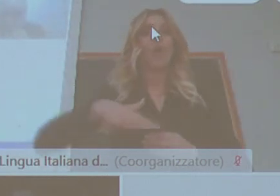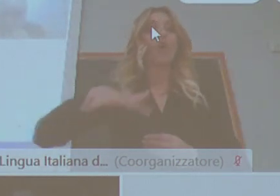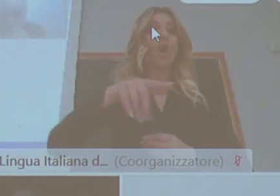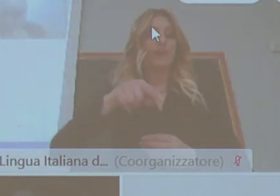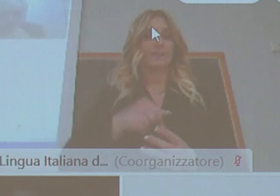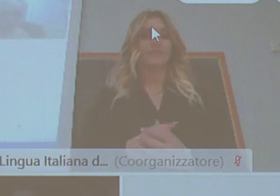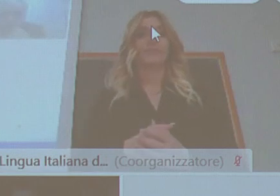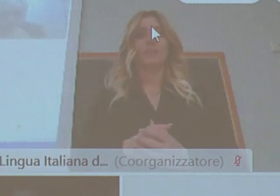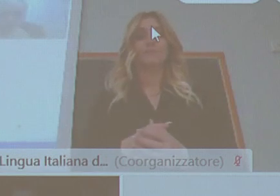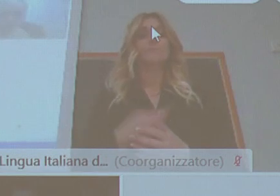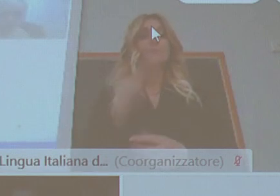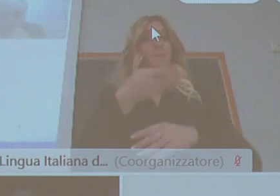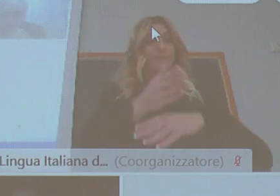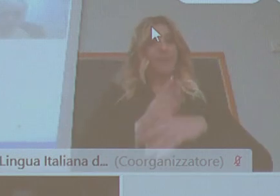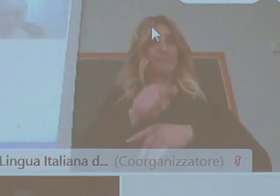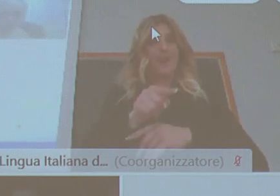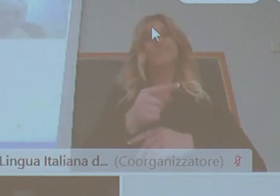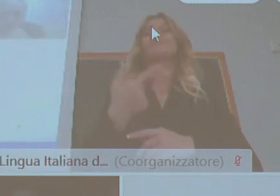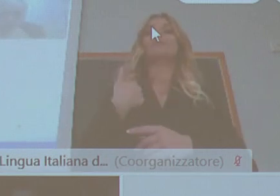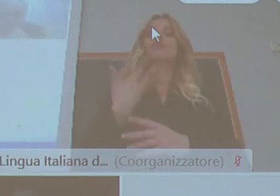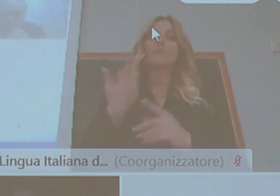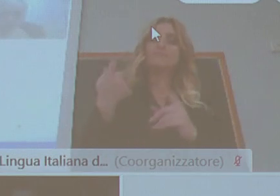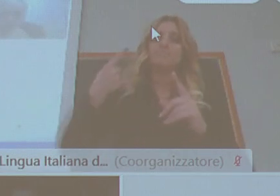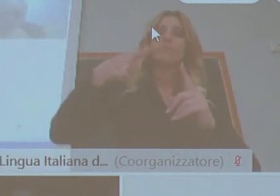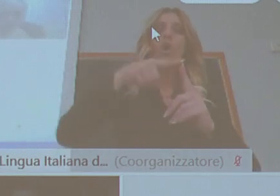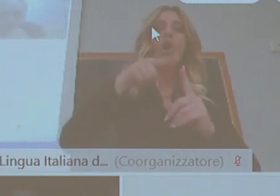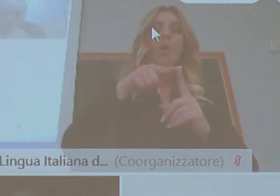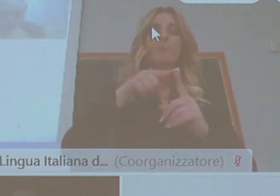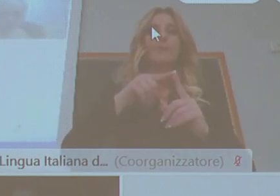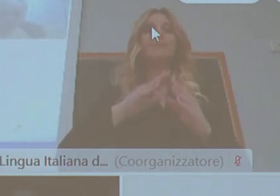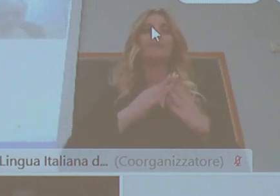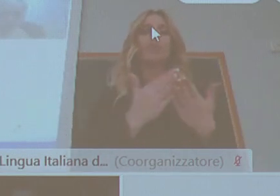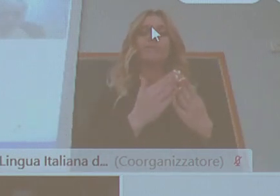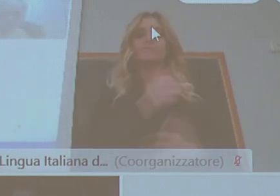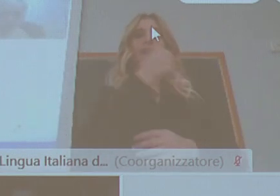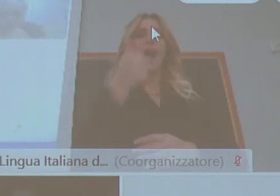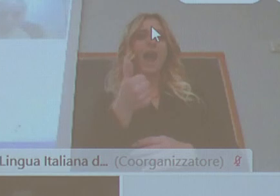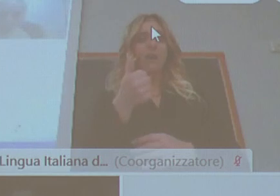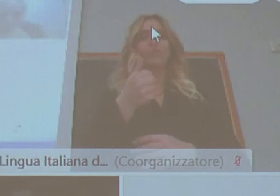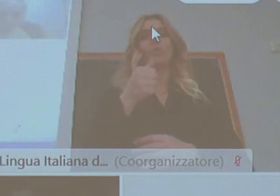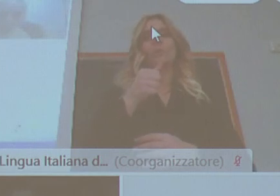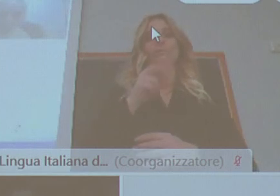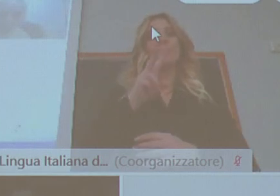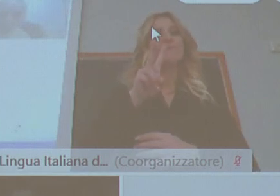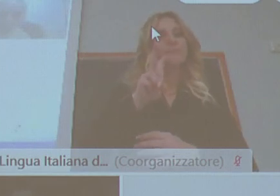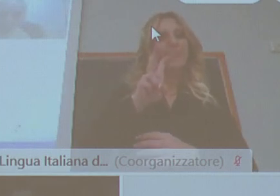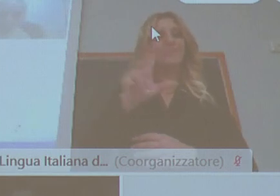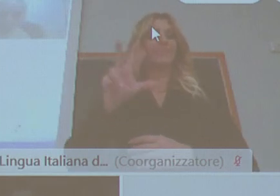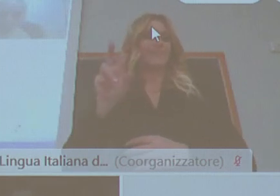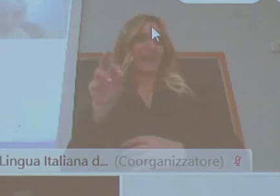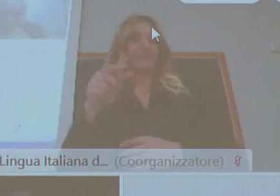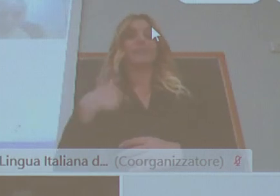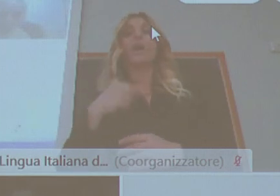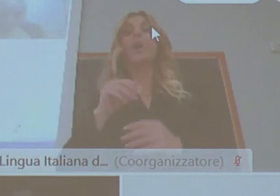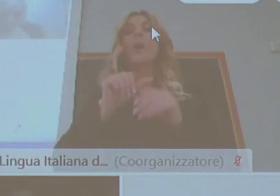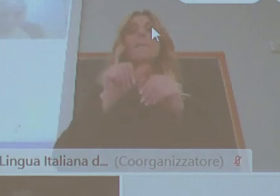prima parte del master, una focalizzazione sugli obiettivi dell'Agenda 2030. E sul nuovo modello di fare